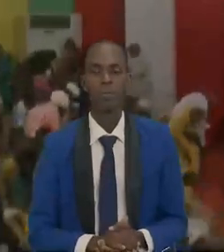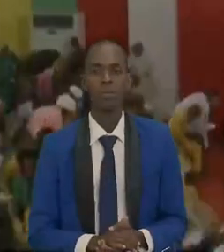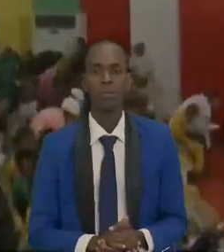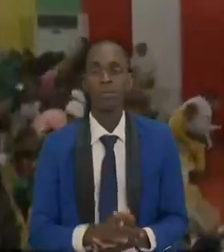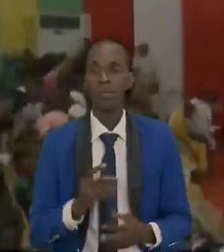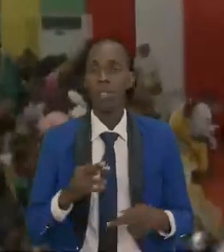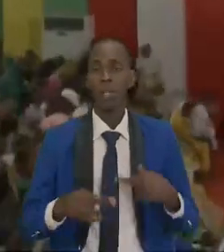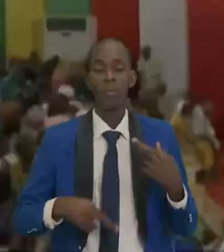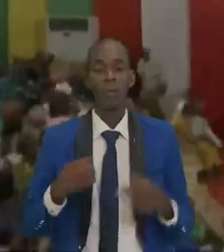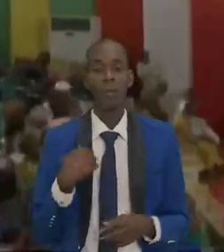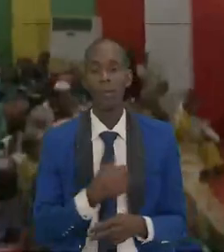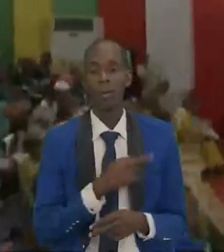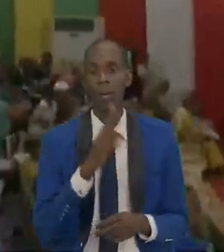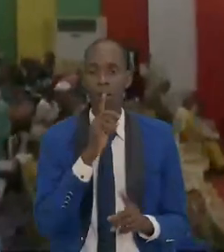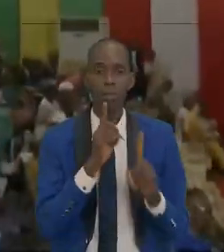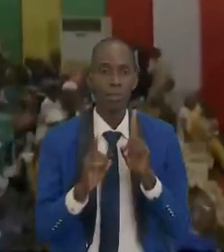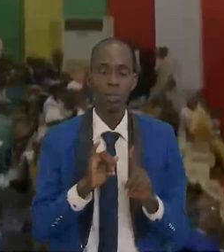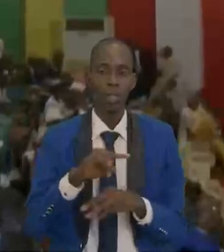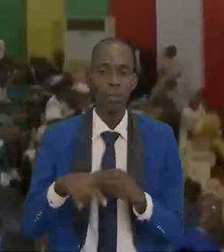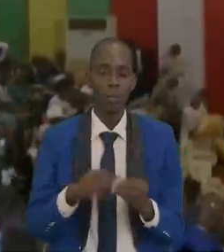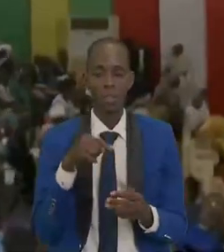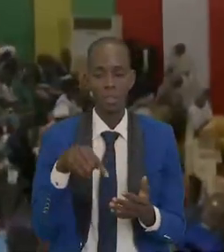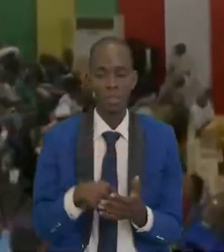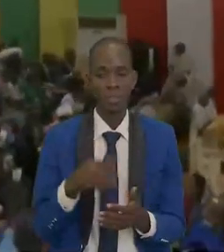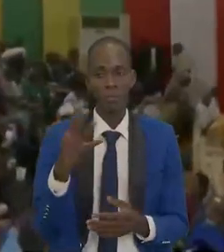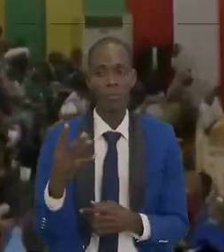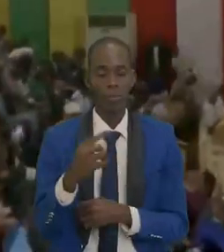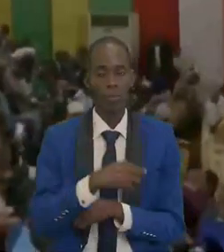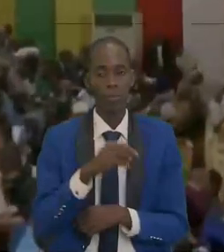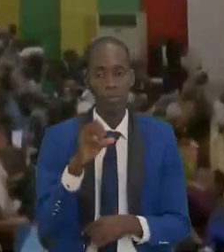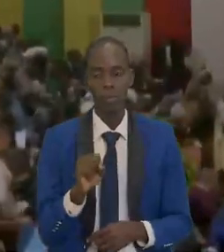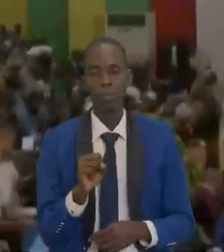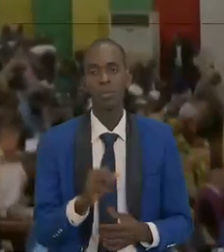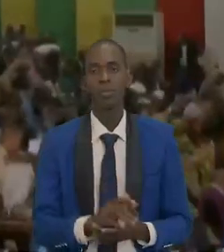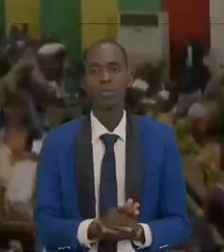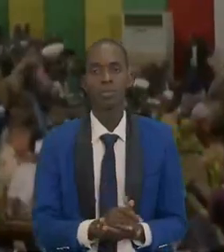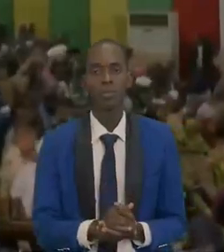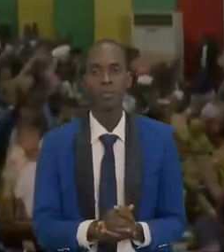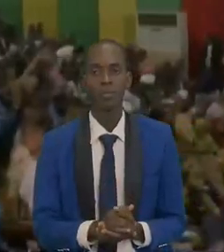Le réveil dont nous parlons pousse pendant ces 4 jours.